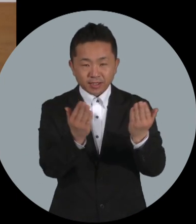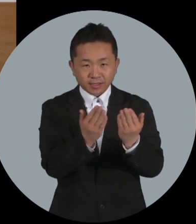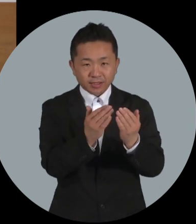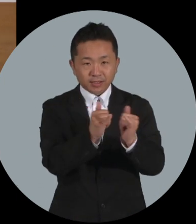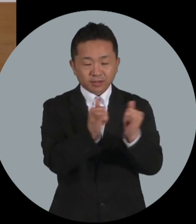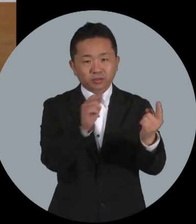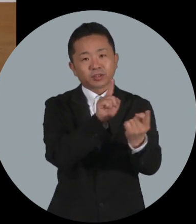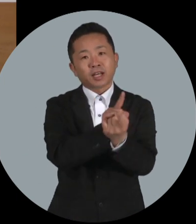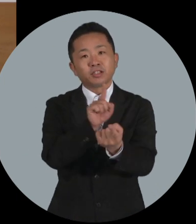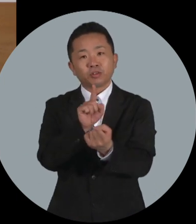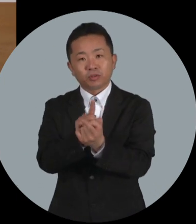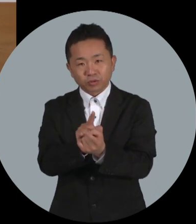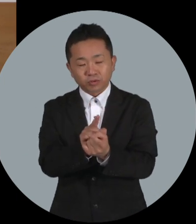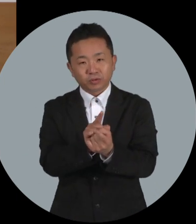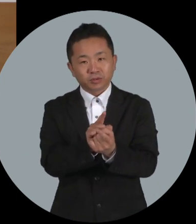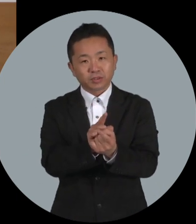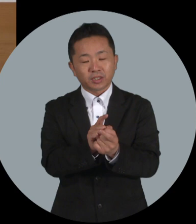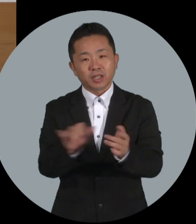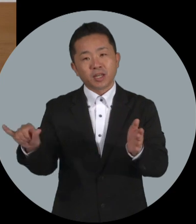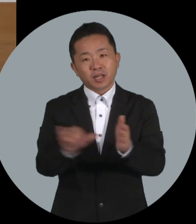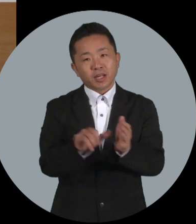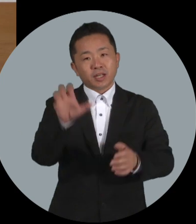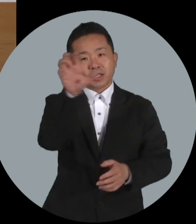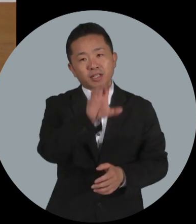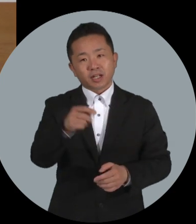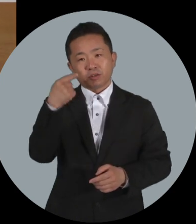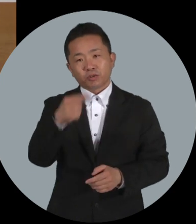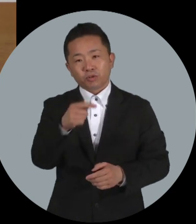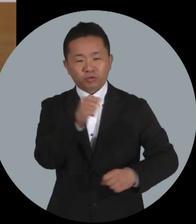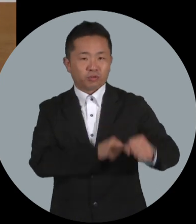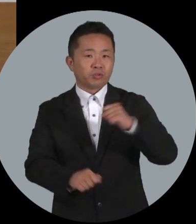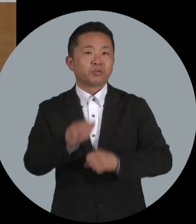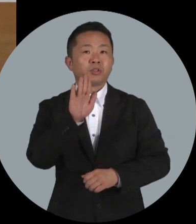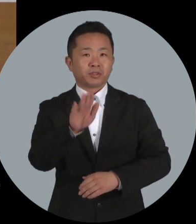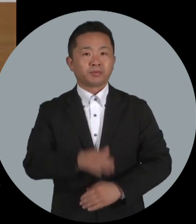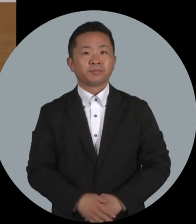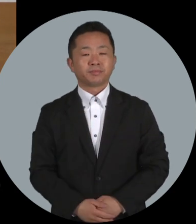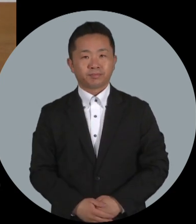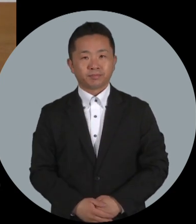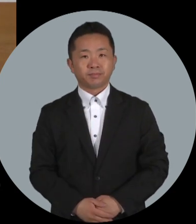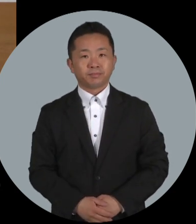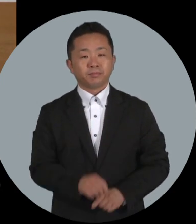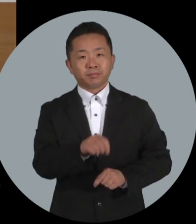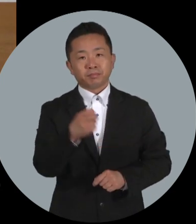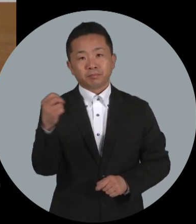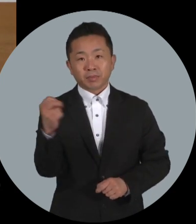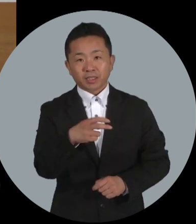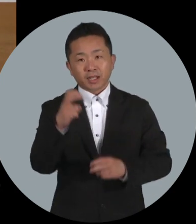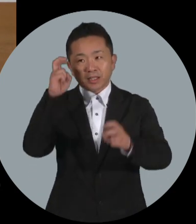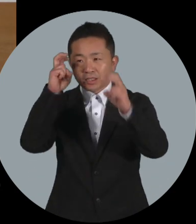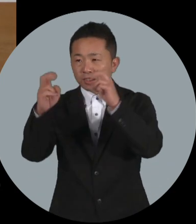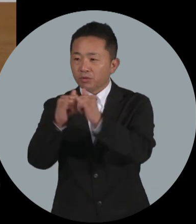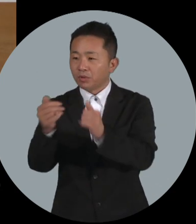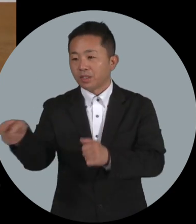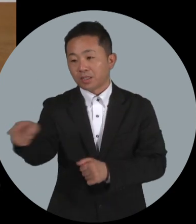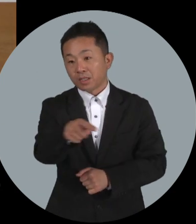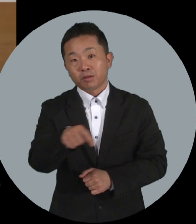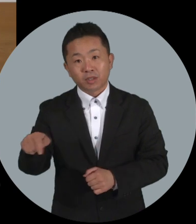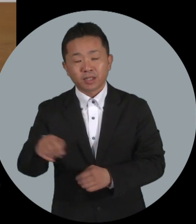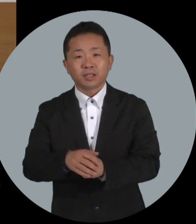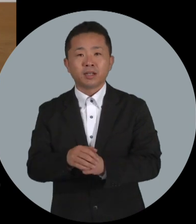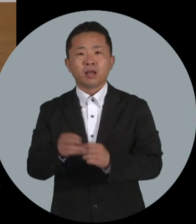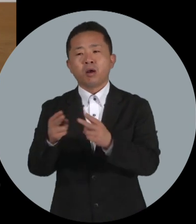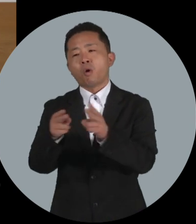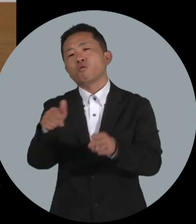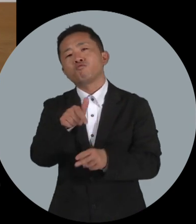として、リカレント研修の提供などに取り組んでおります。一方で企業の方からは、